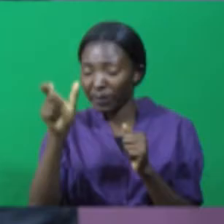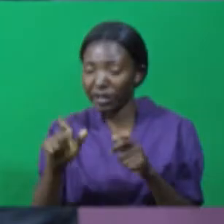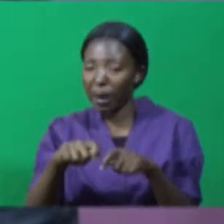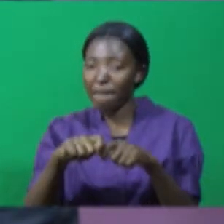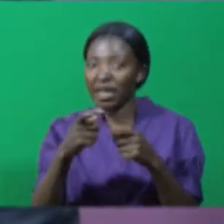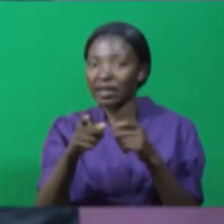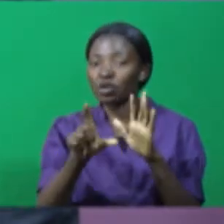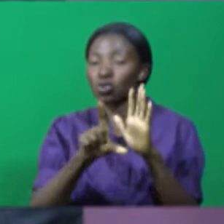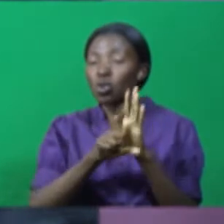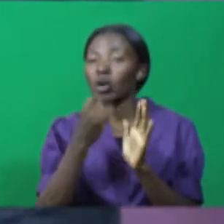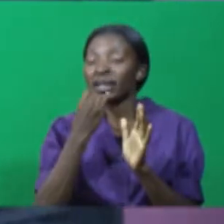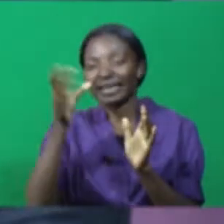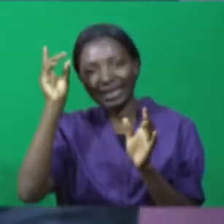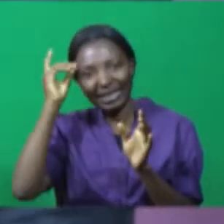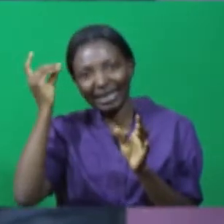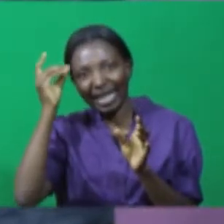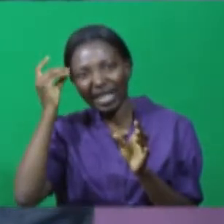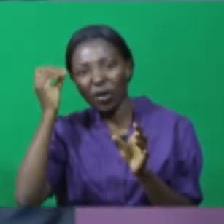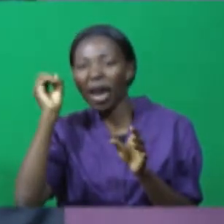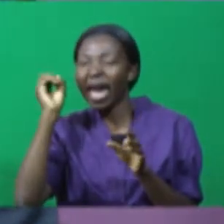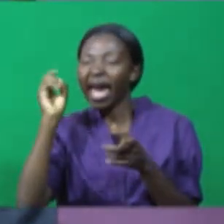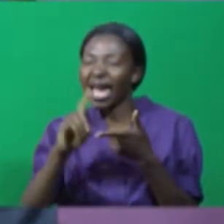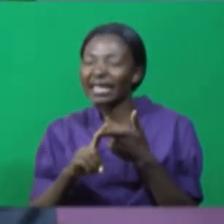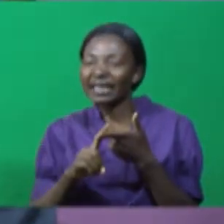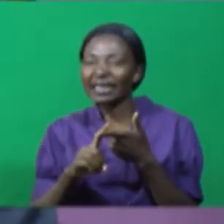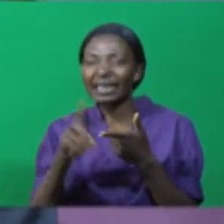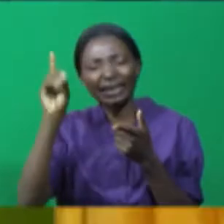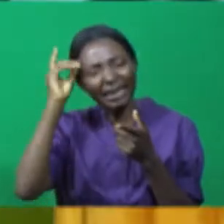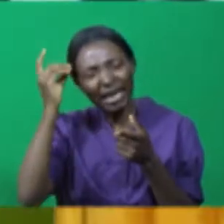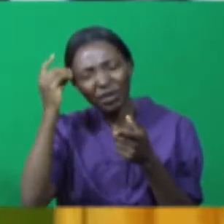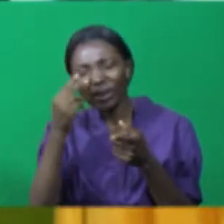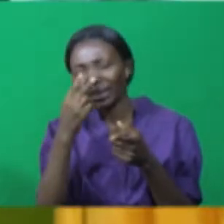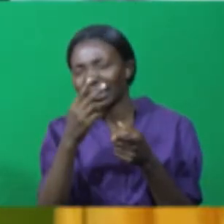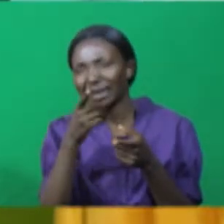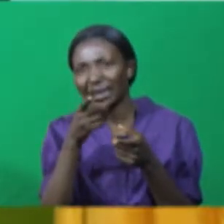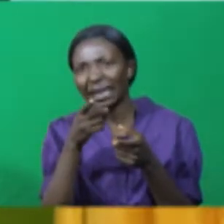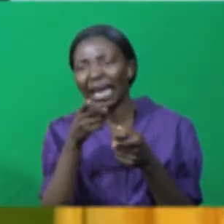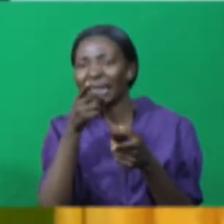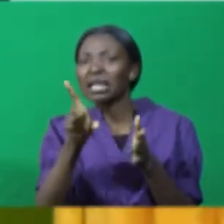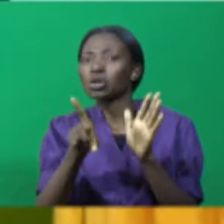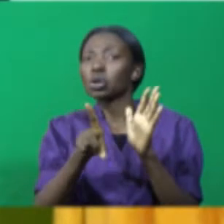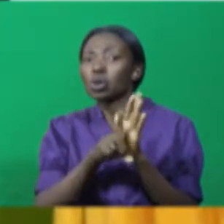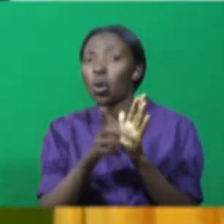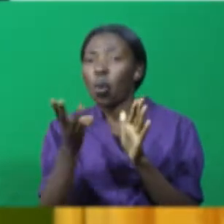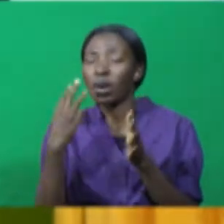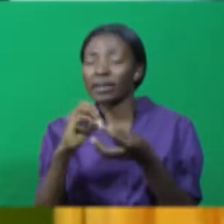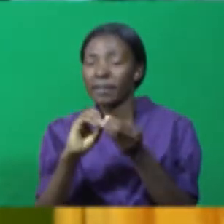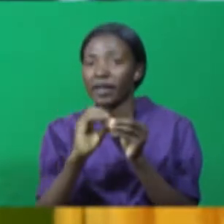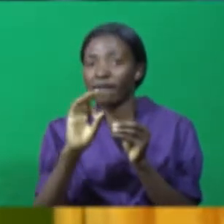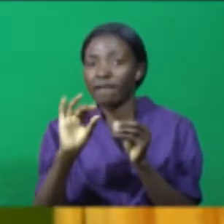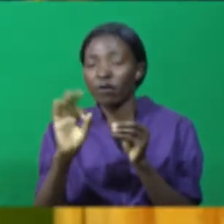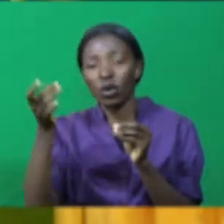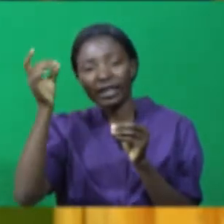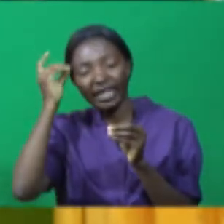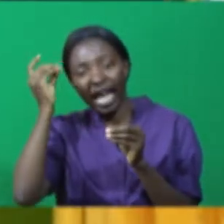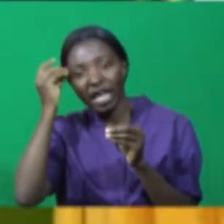Daniel. Mambo ndaive jinda guru. Right. Mambo ndopa akazoona kuti mutemo uyu wanga waisirwa Daniel.